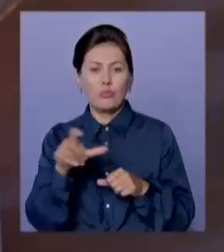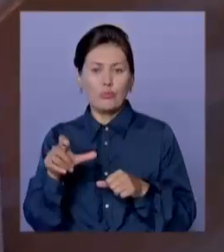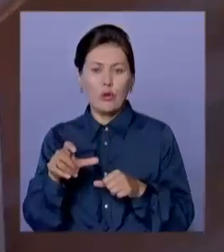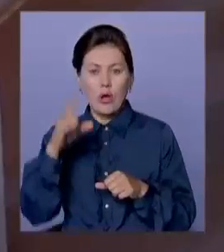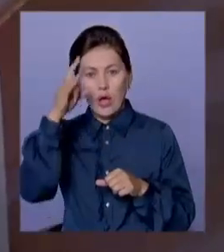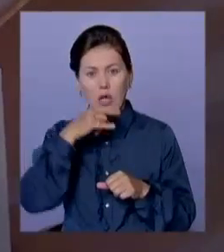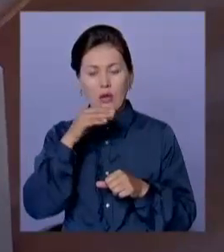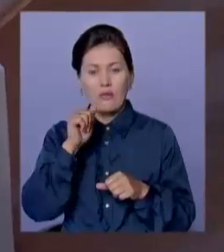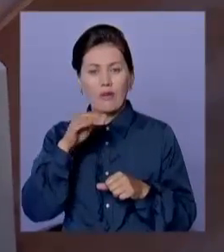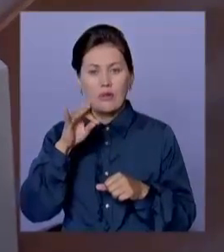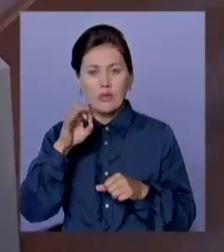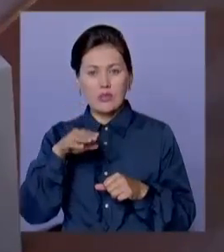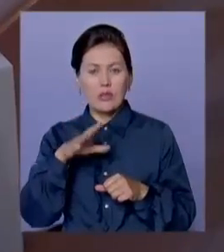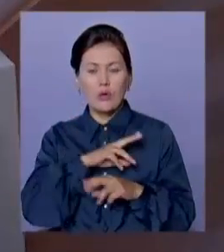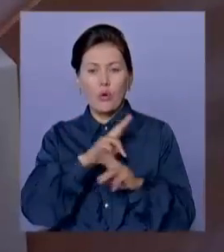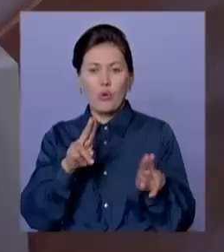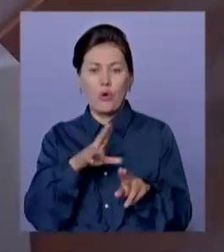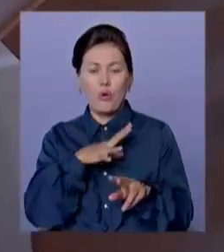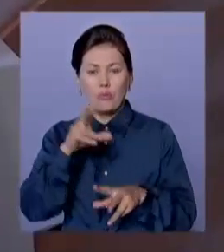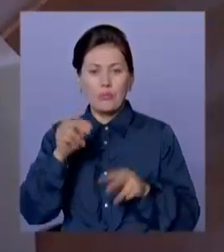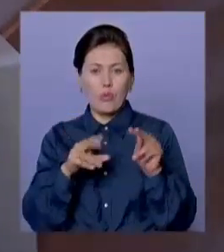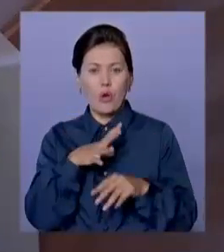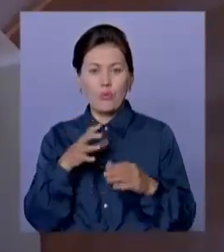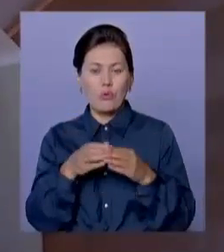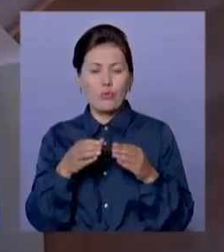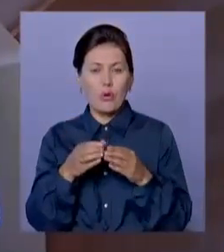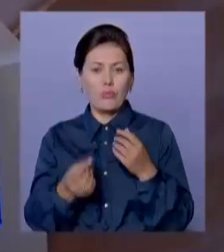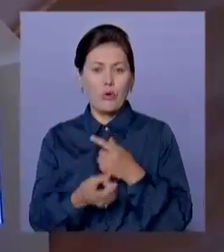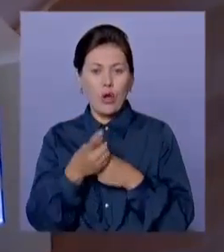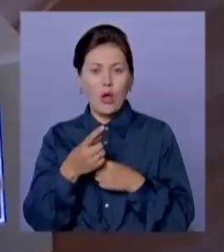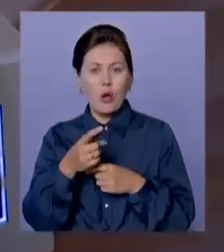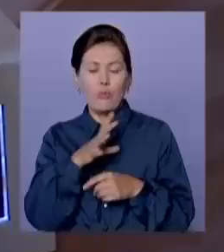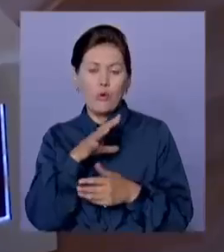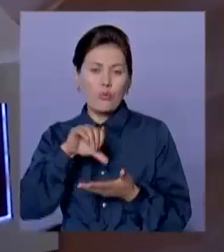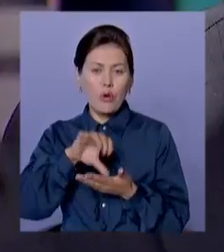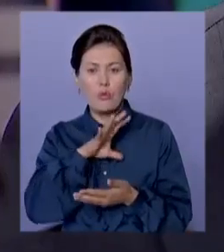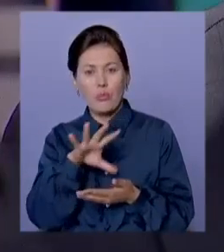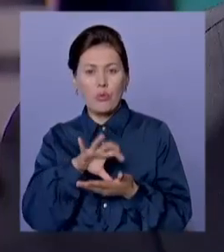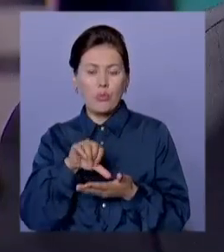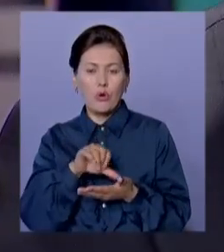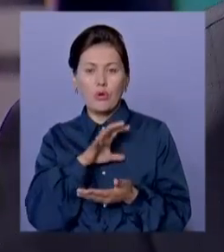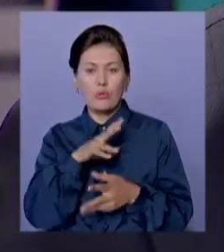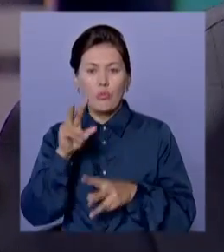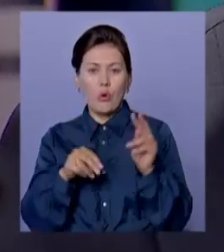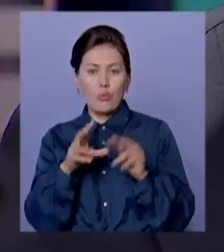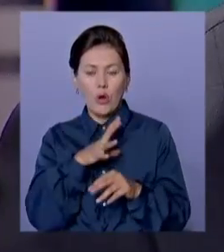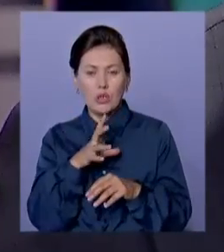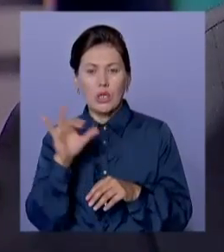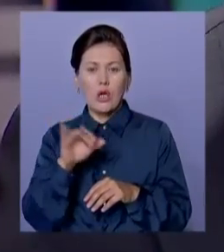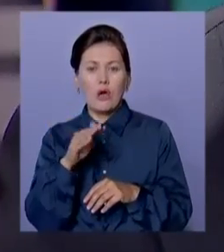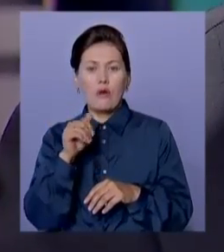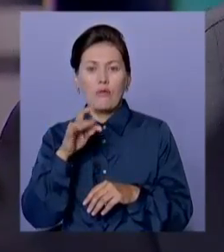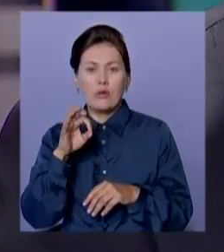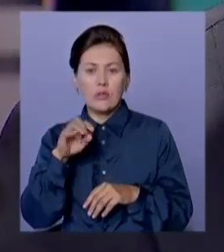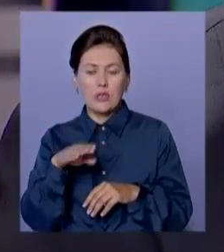Қазақстанды ешкім фаворит санамады. Олар группадан шыға ма, шықпай ма, белгісіз деген не үмітте болған. Ал фавориттарды